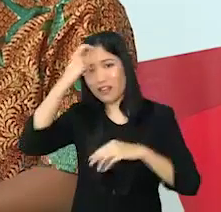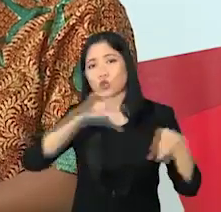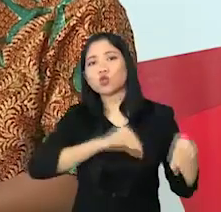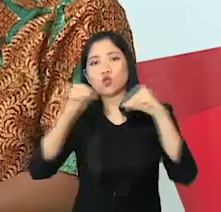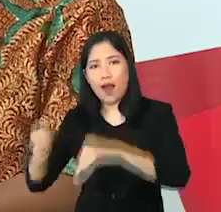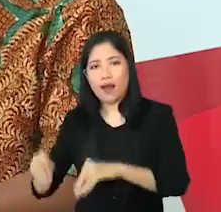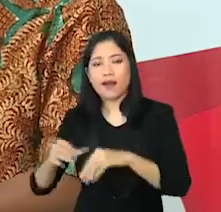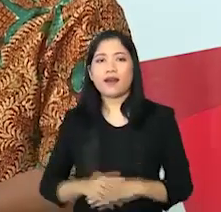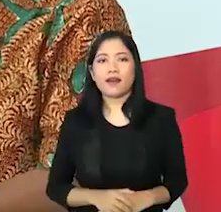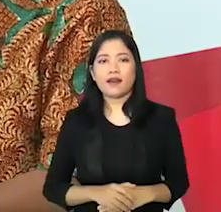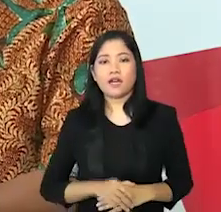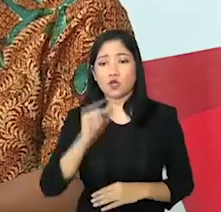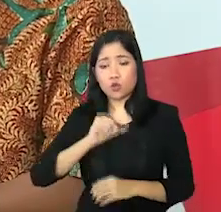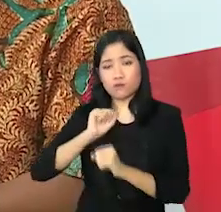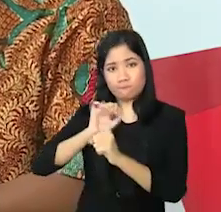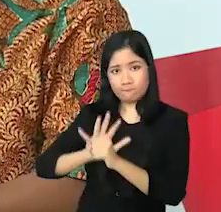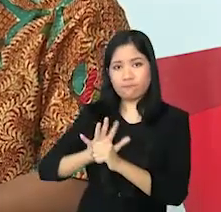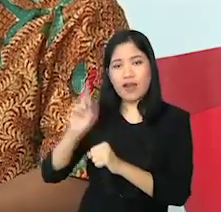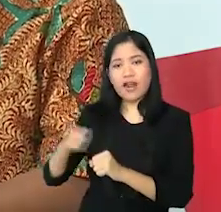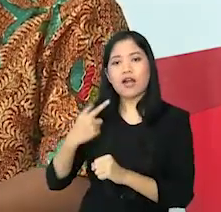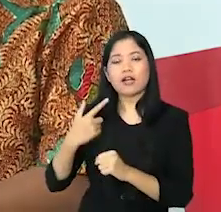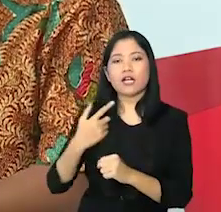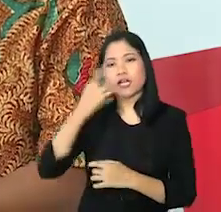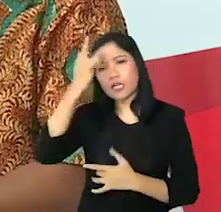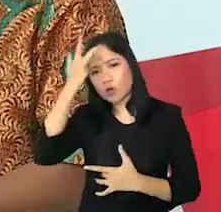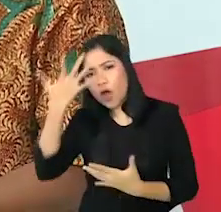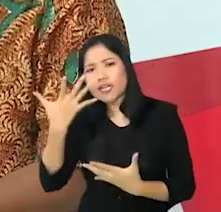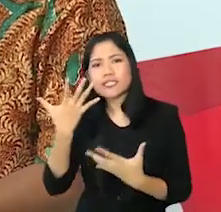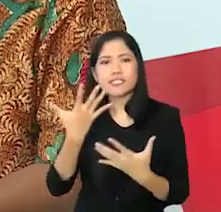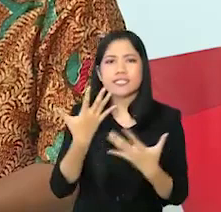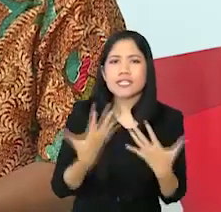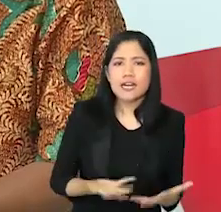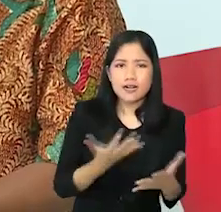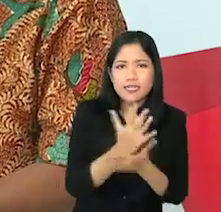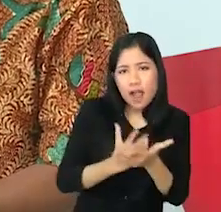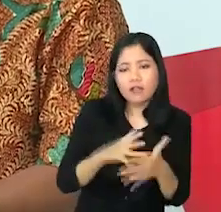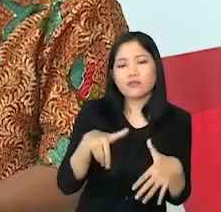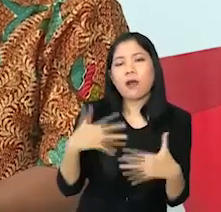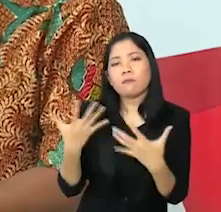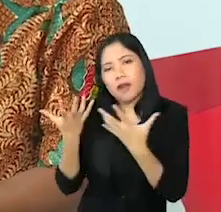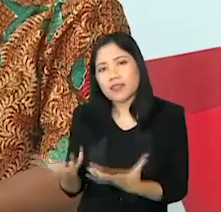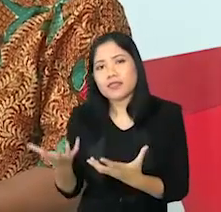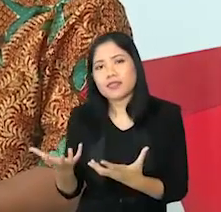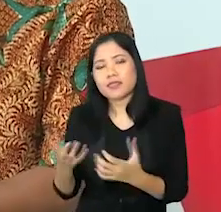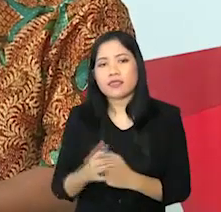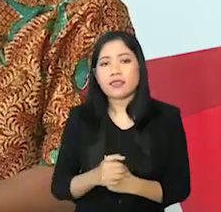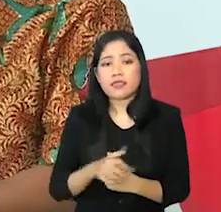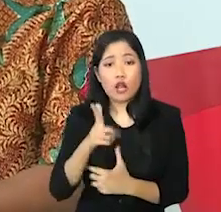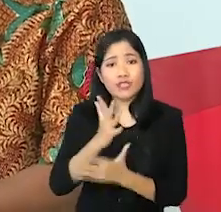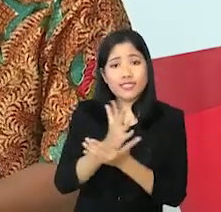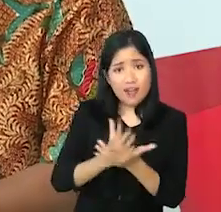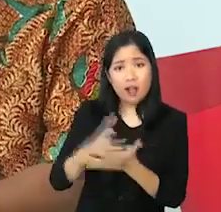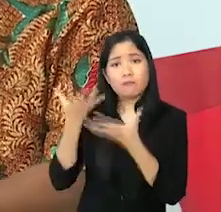kasus konflik 19 dengan keluar sedang berat dengan keluhan sedang berat yang